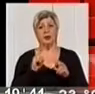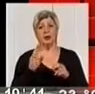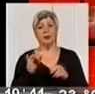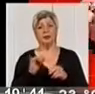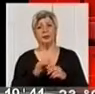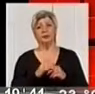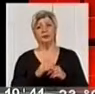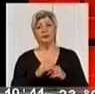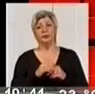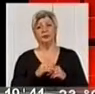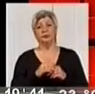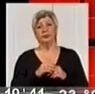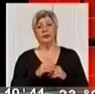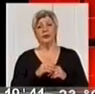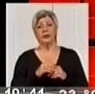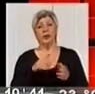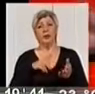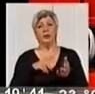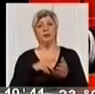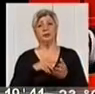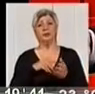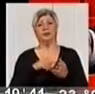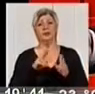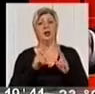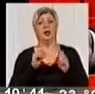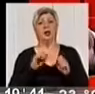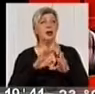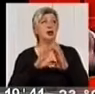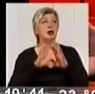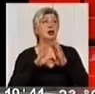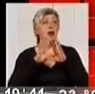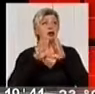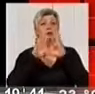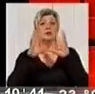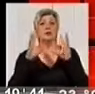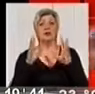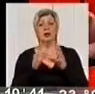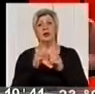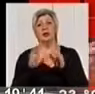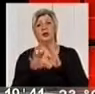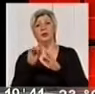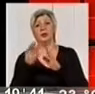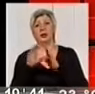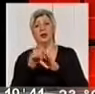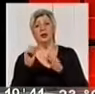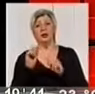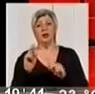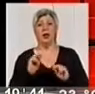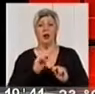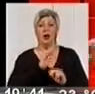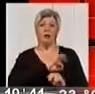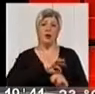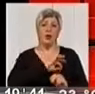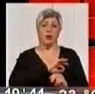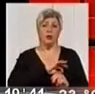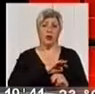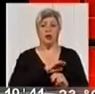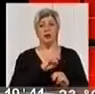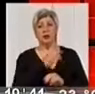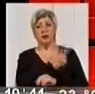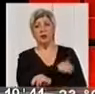поговоримо, проходить персонал? От як взагалі ви відбираєте вихователів, там, медичний персонал і так далі